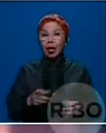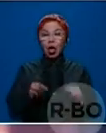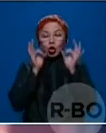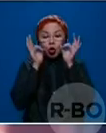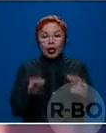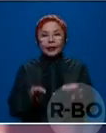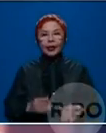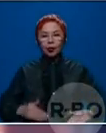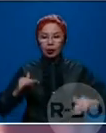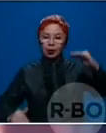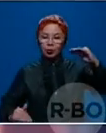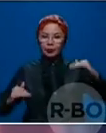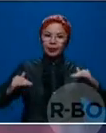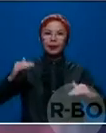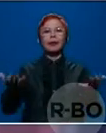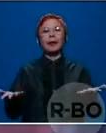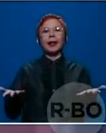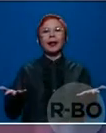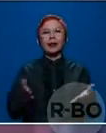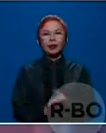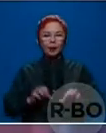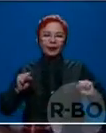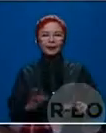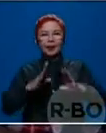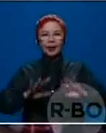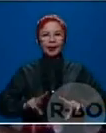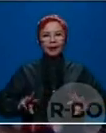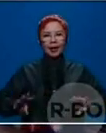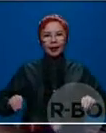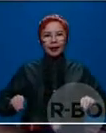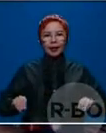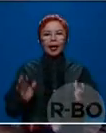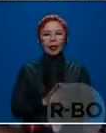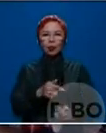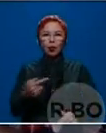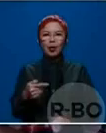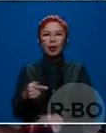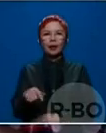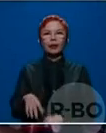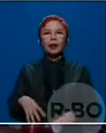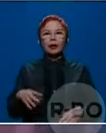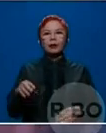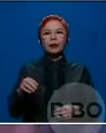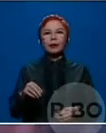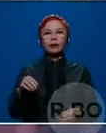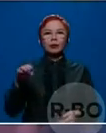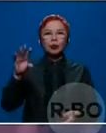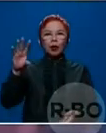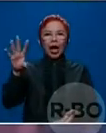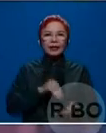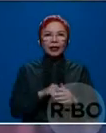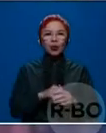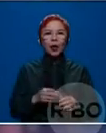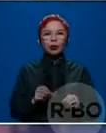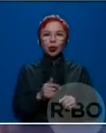masalah ketimpangan sosial dan kemiskinan terutama dan menciptakan lapangan pekerjaan dan mengurang dominasi penguasaan aset agar hal tersebut secara